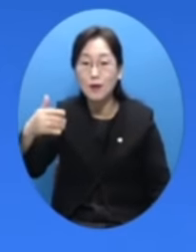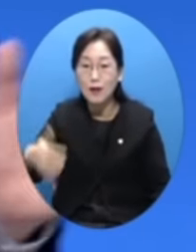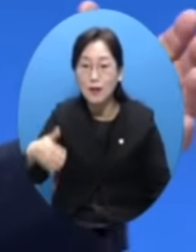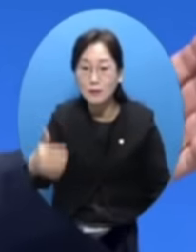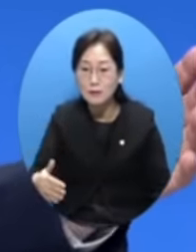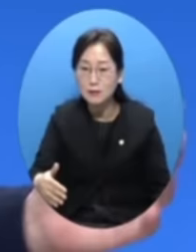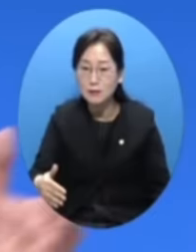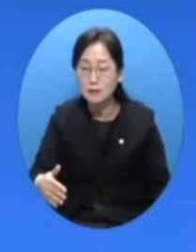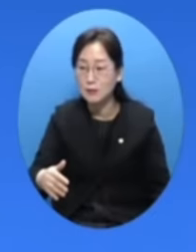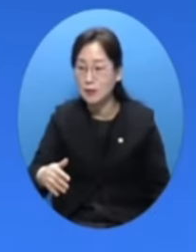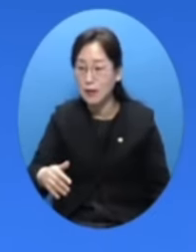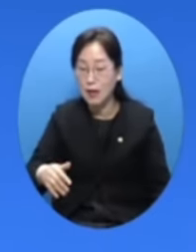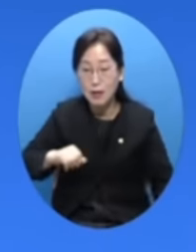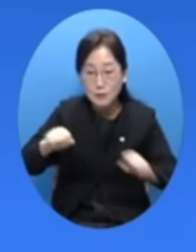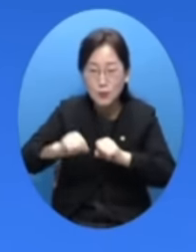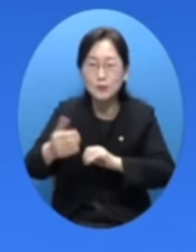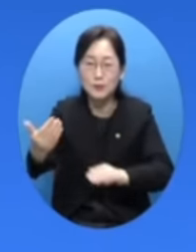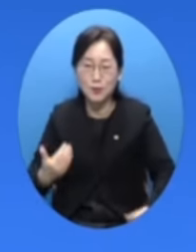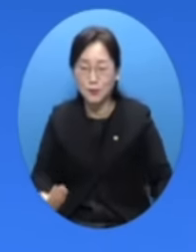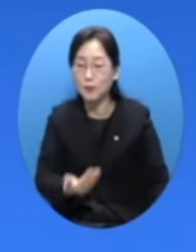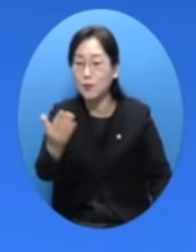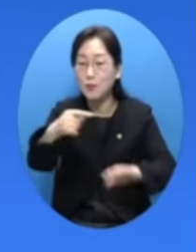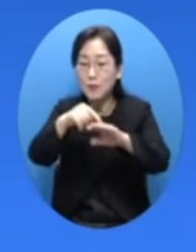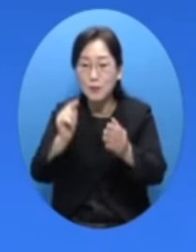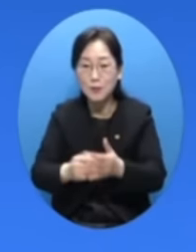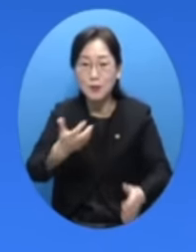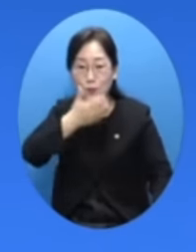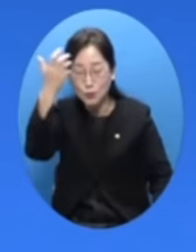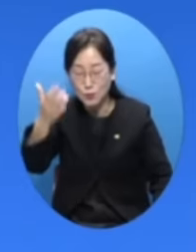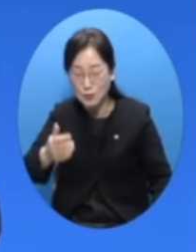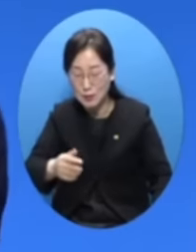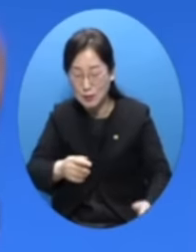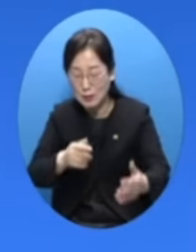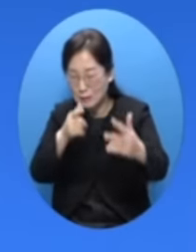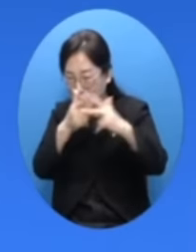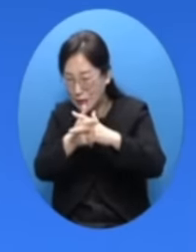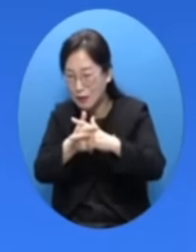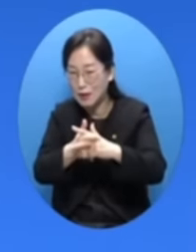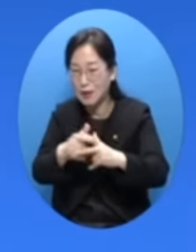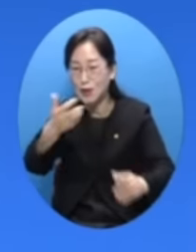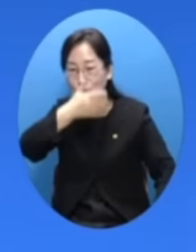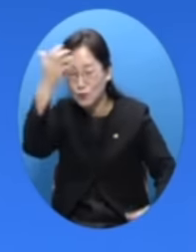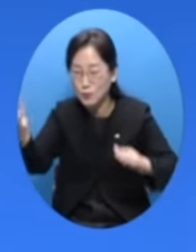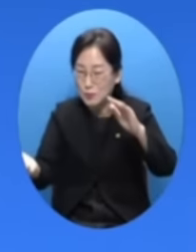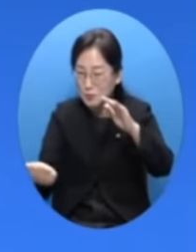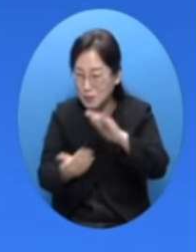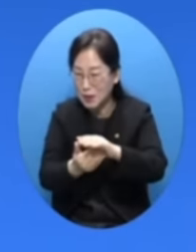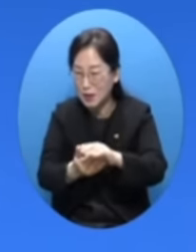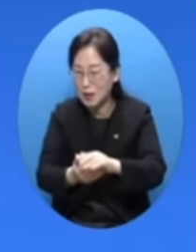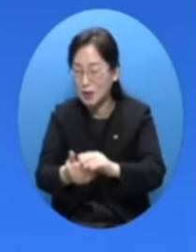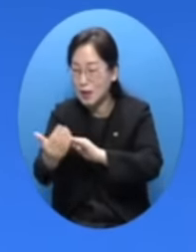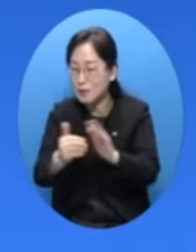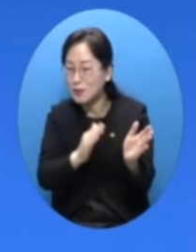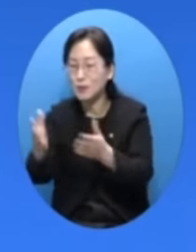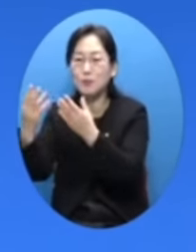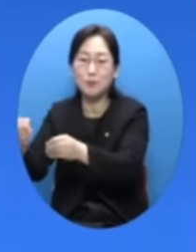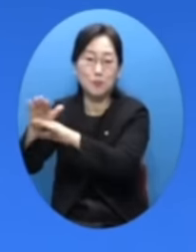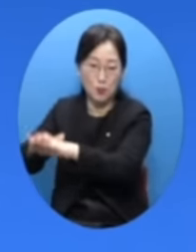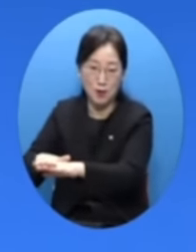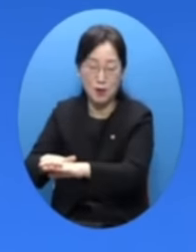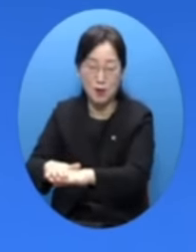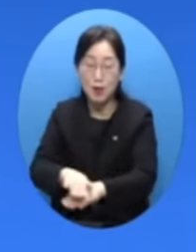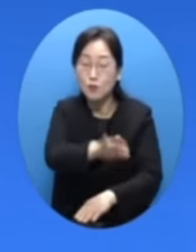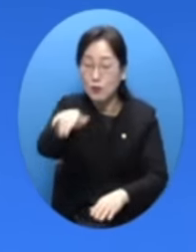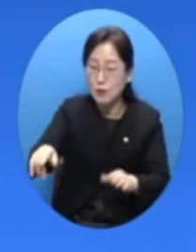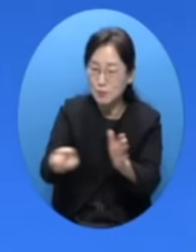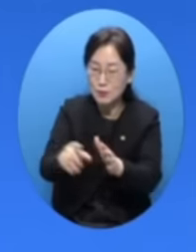무엇도 하기 전에 여러분의 마음속에 가질 꿈을 보시고 그 꿈이 이루어질 것을 예배놓고 계시는데 우리가 믿음을 가지고 그